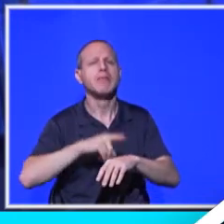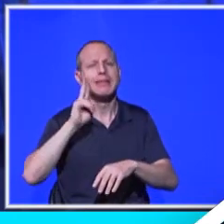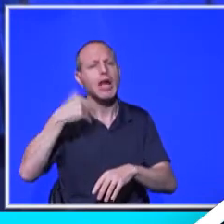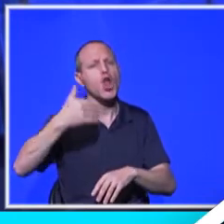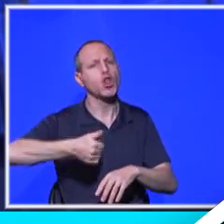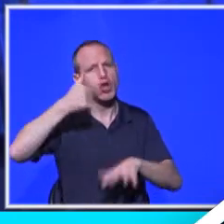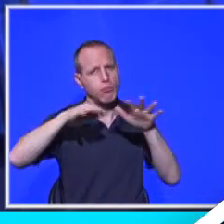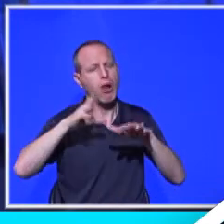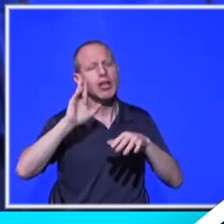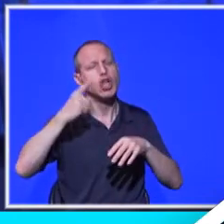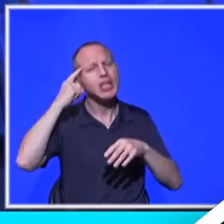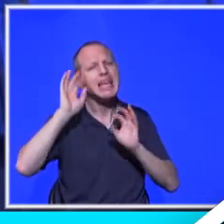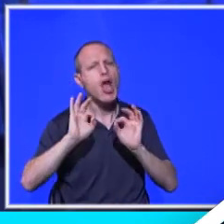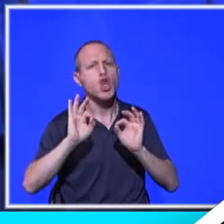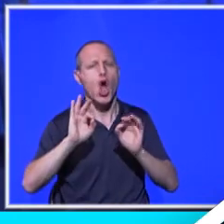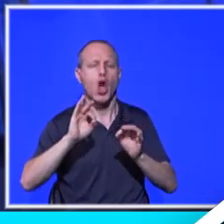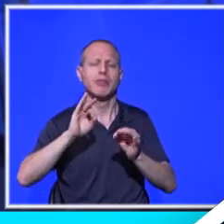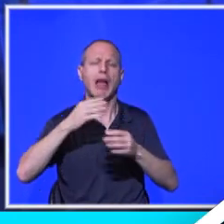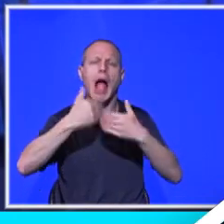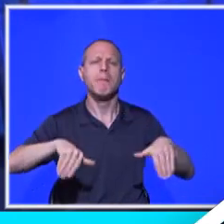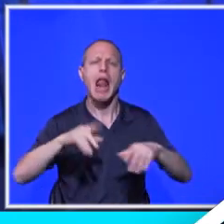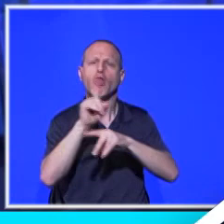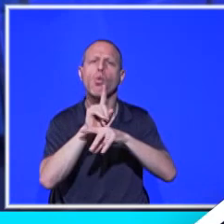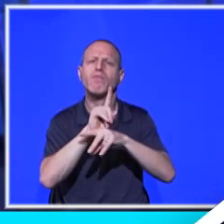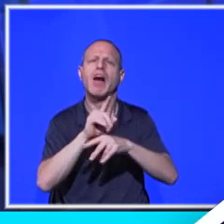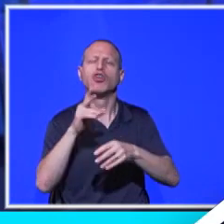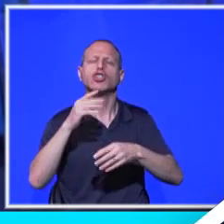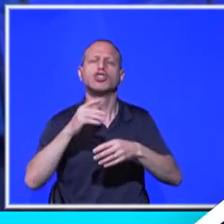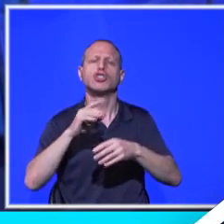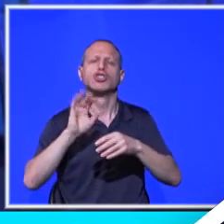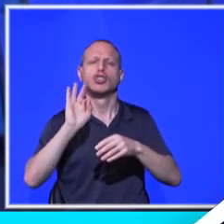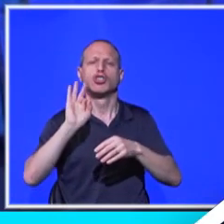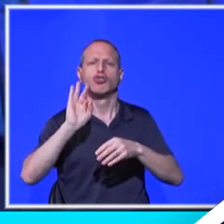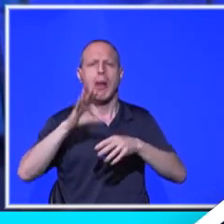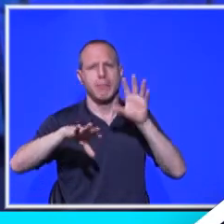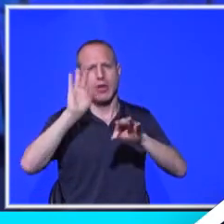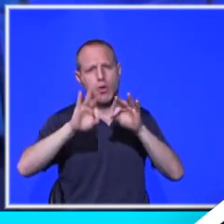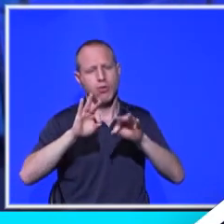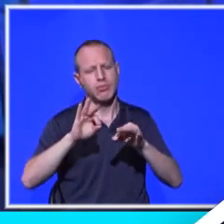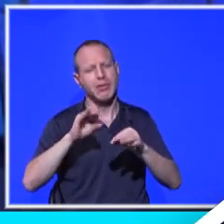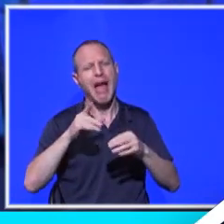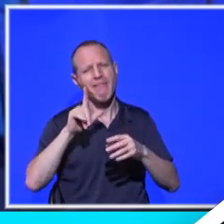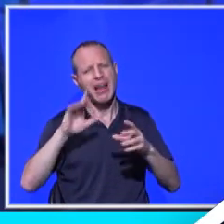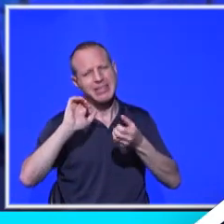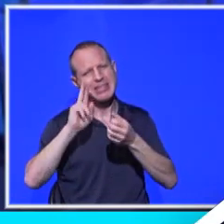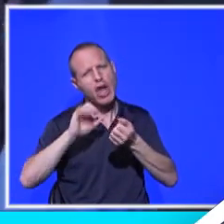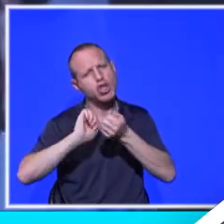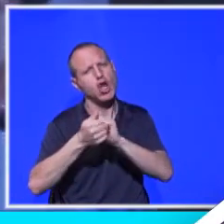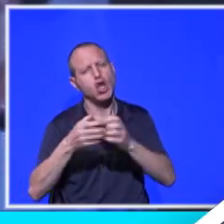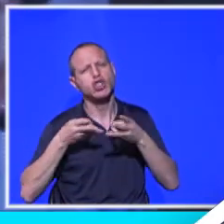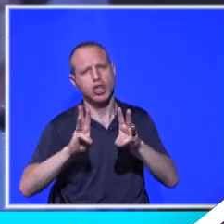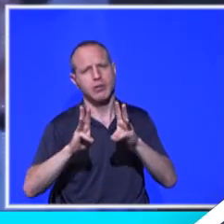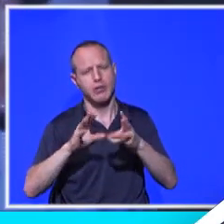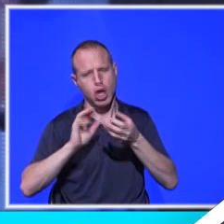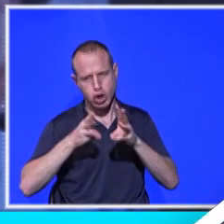מסוים בהגבלת קדנציות, אבל זה צריך לבוא עם תיקון שלם לשיטה. השיטה שלנו היא בעייתית מאוד. הייתי אומר, שיטת הגוש הזאת היא רעה חולה,